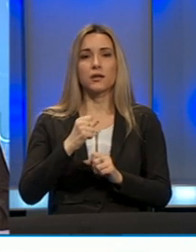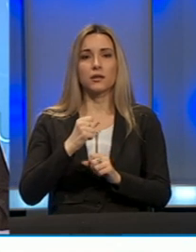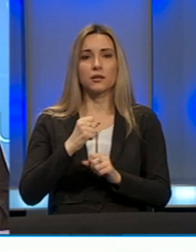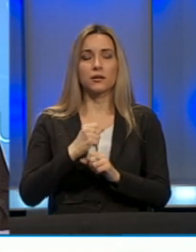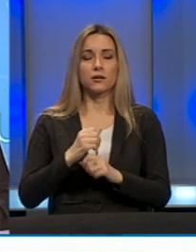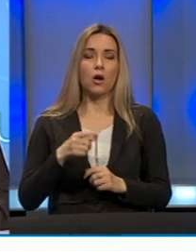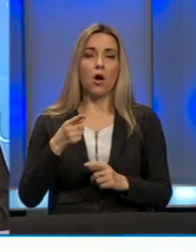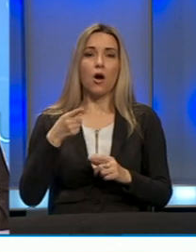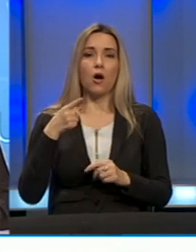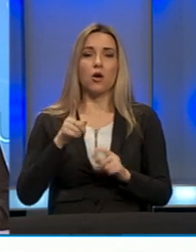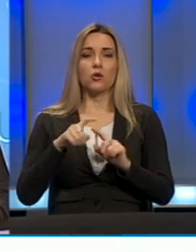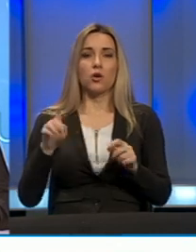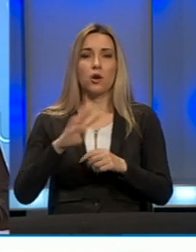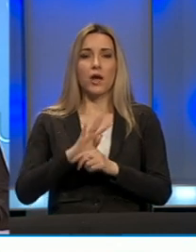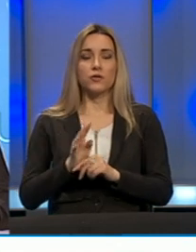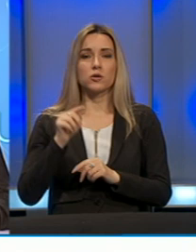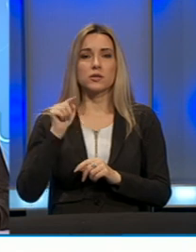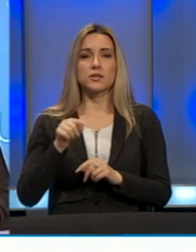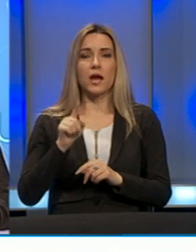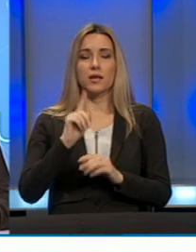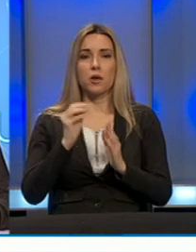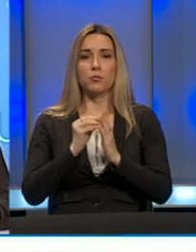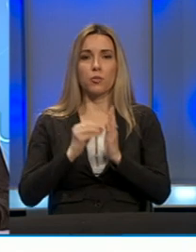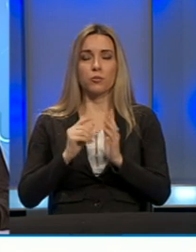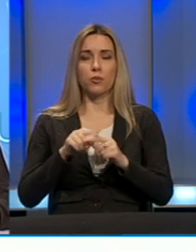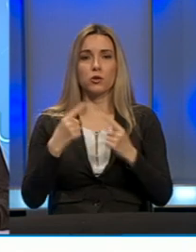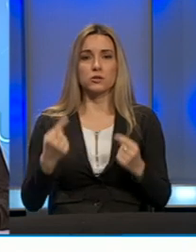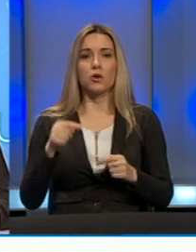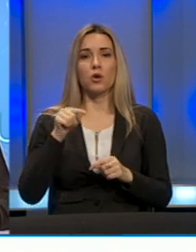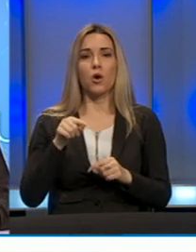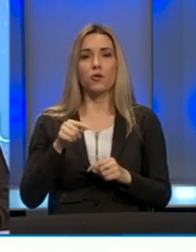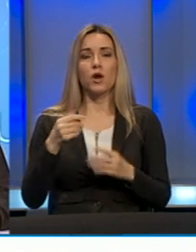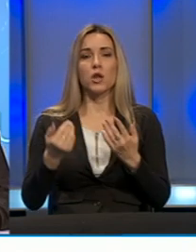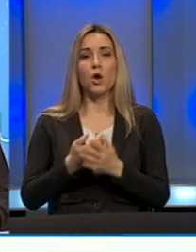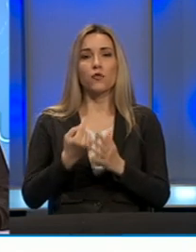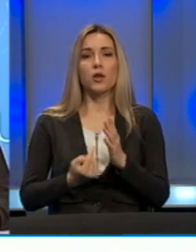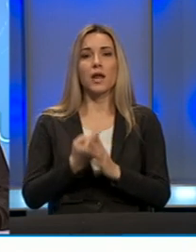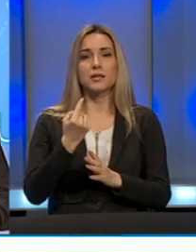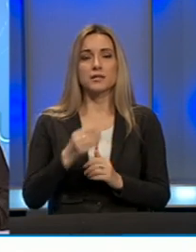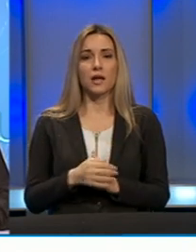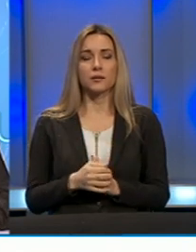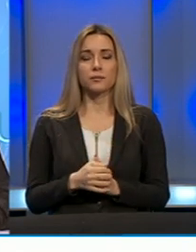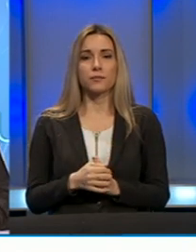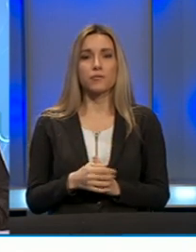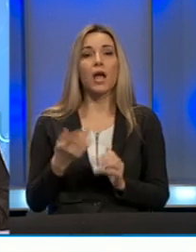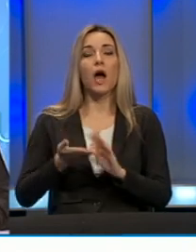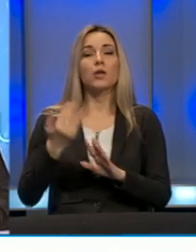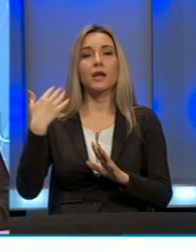Konkretno, dakle, od koronavirusa taj podatak naravno ne postoji. Ovo je novonastala pandemija. Od ranije već vakcinisani.